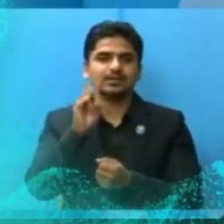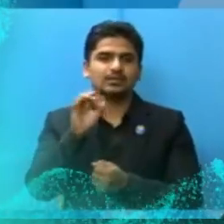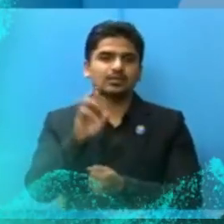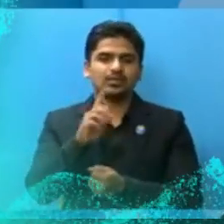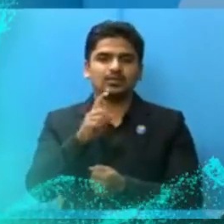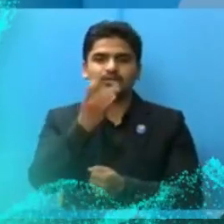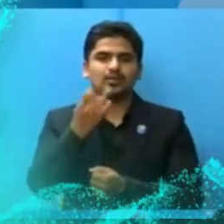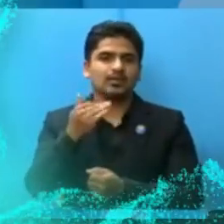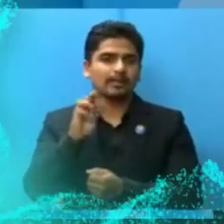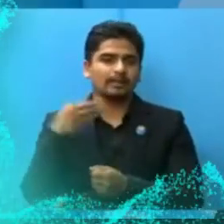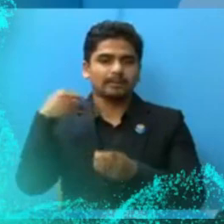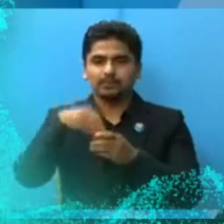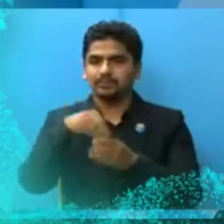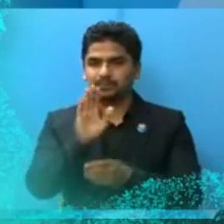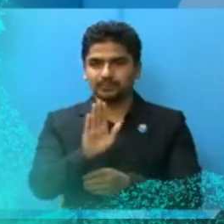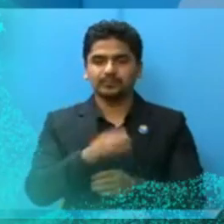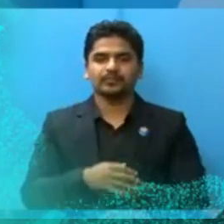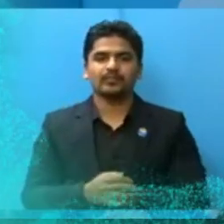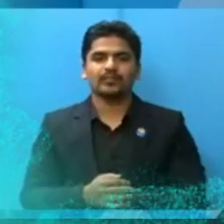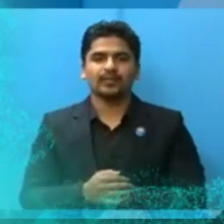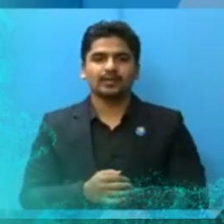उपस्थित भएको छु।